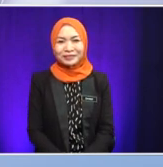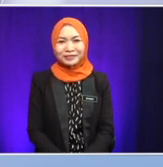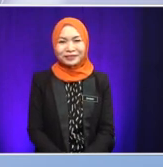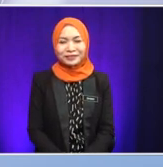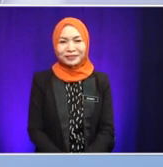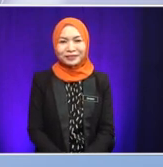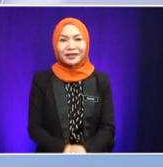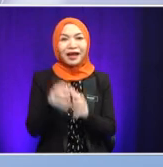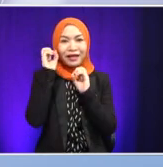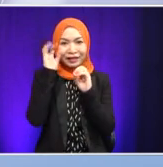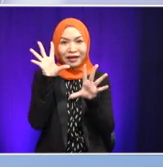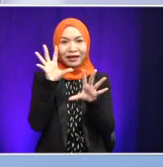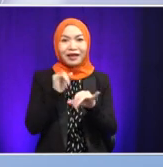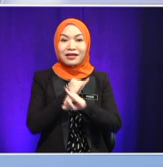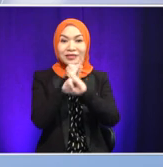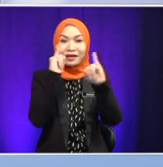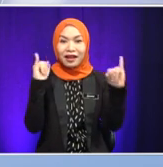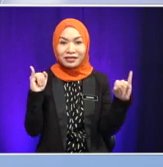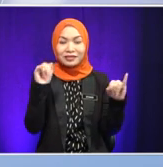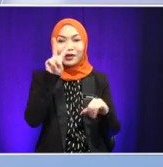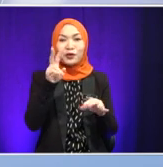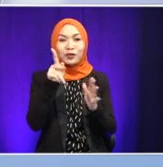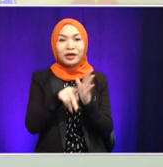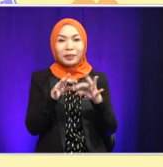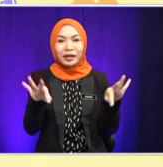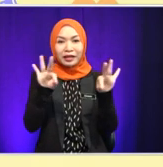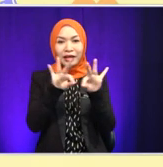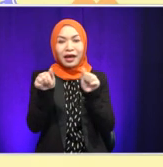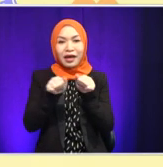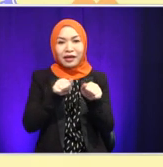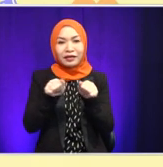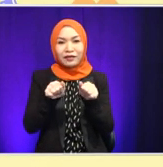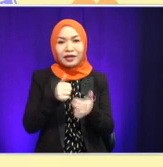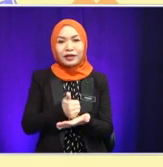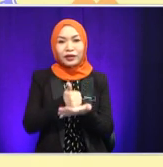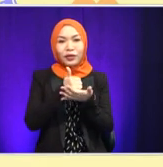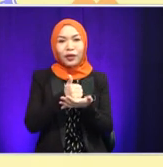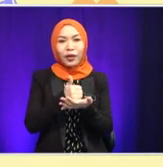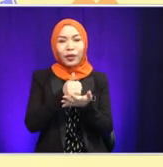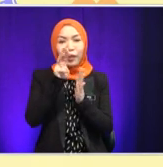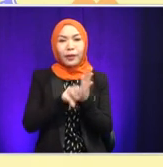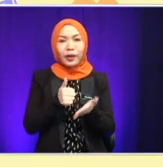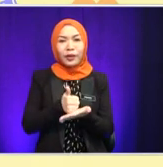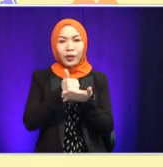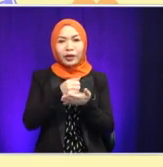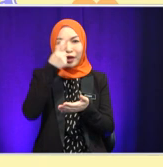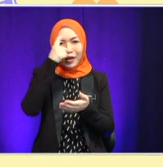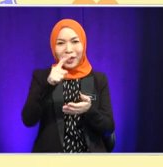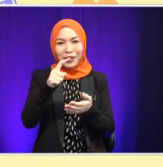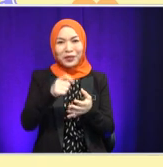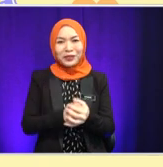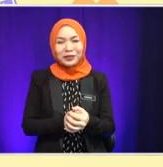Terangkan dua Kepentingan activity gotong royong dalam memupuk perpaduan antara masyarakat